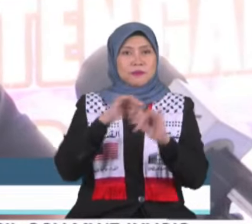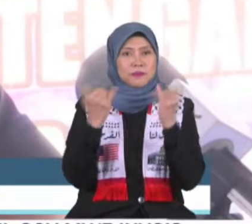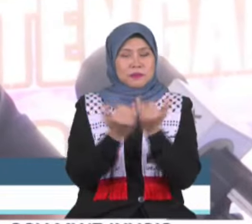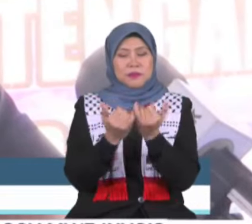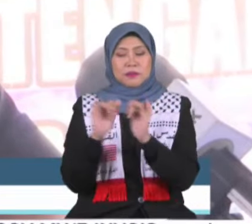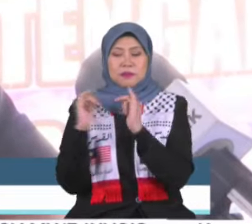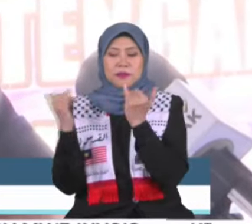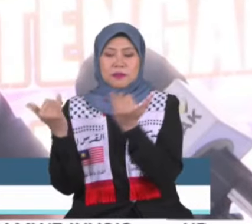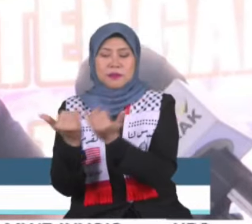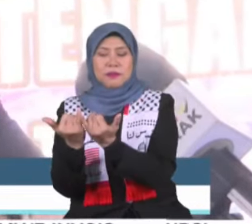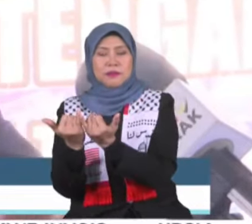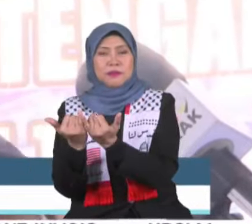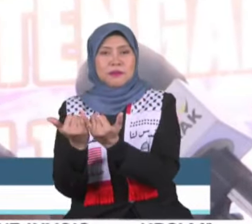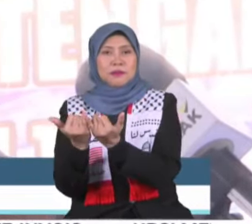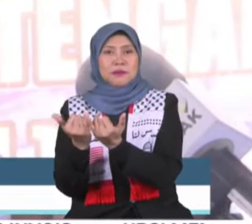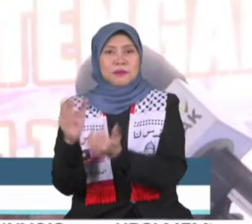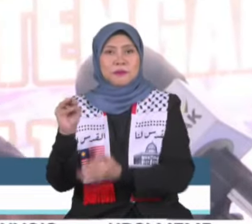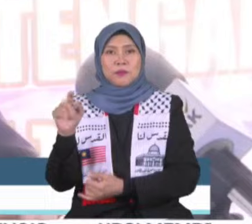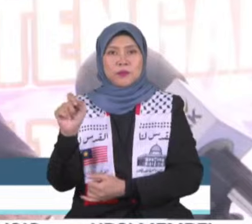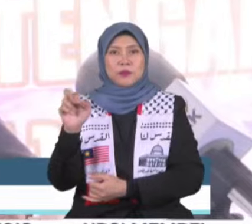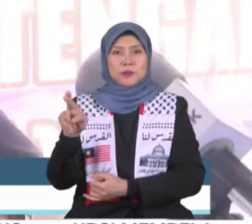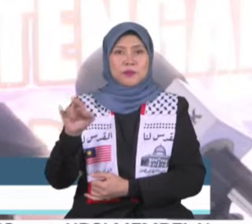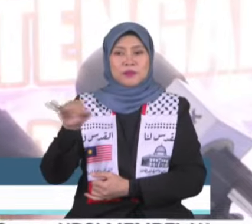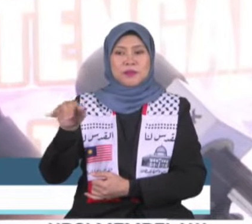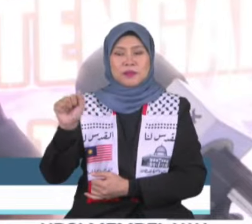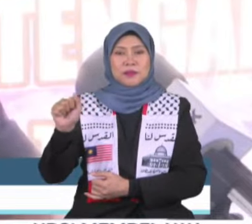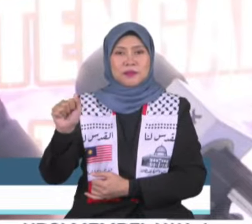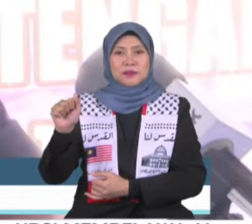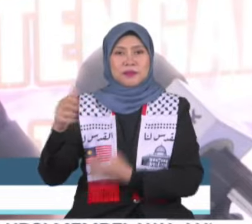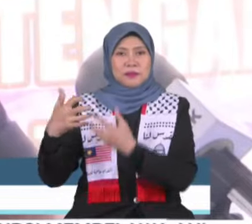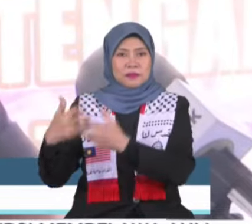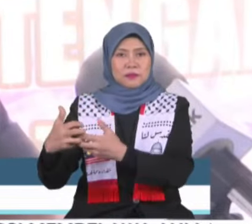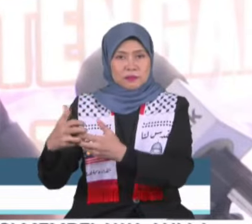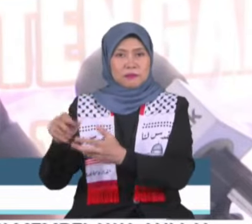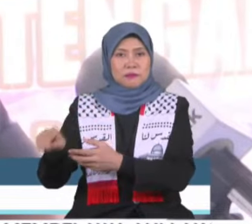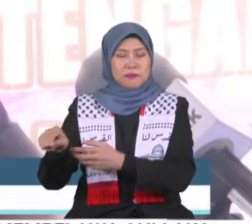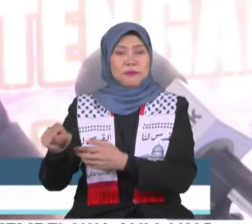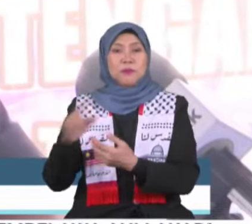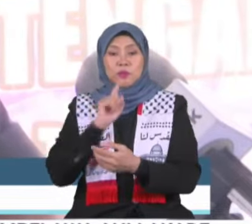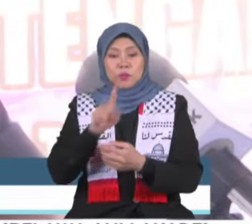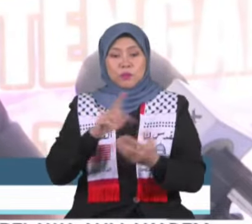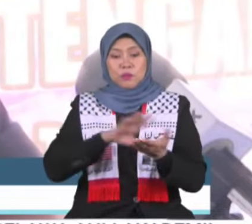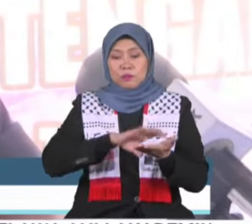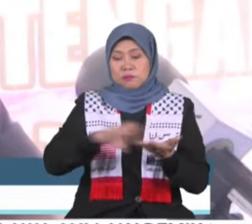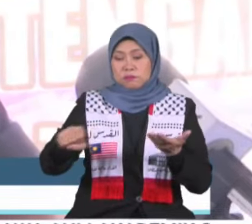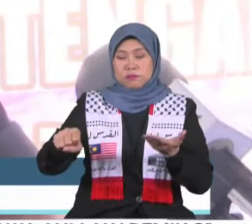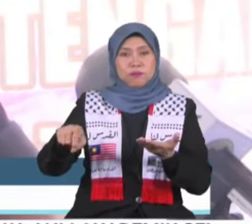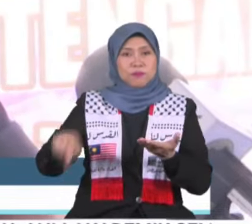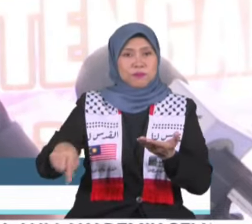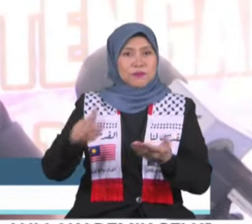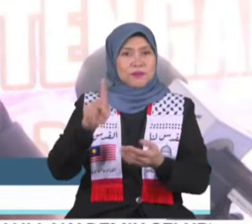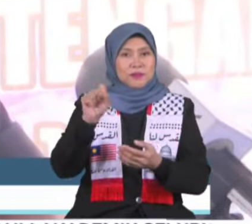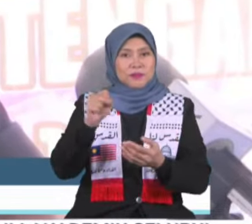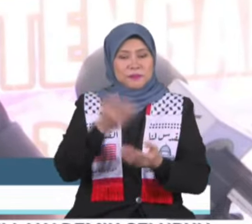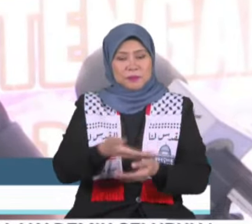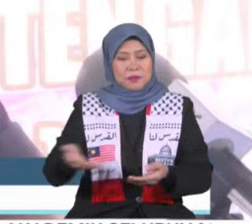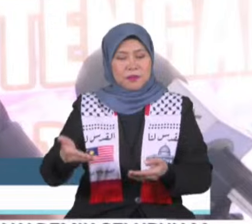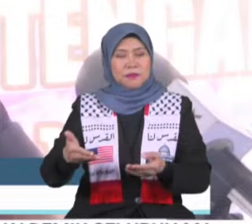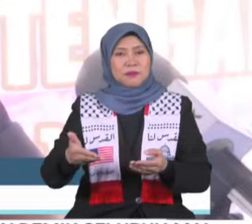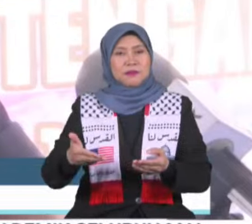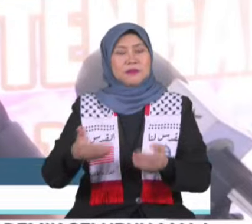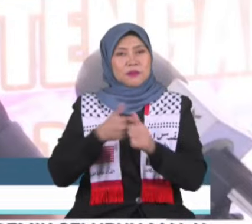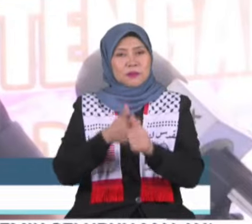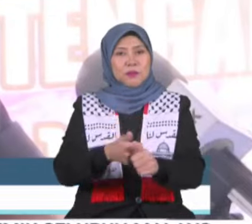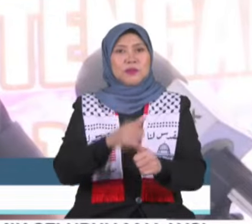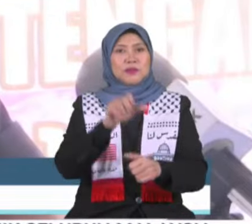Syarikat Pendambaran Jaya Motor Kelang Selangor. Pelupusan barang kes yang diadakan ini juga dijalankan mengikut garis panduan